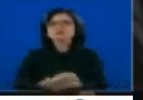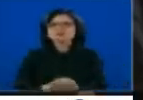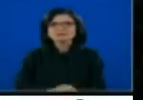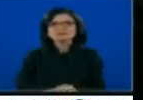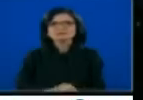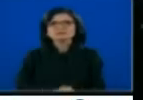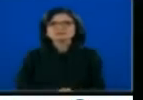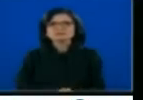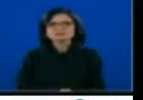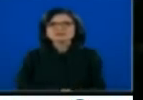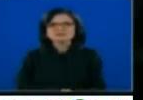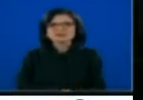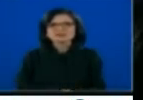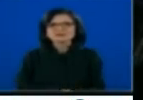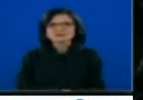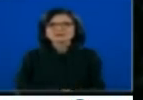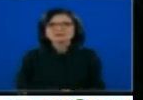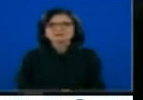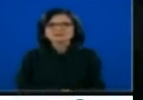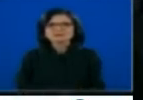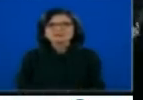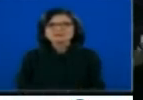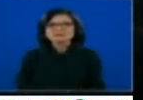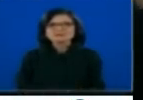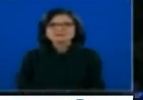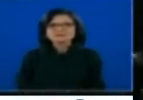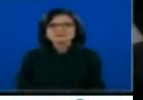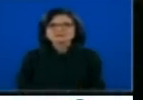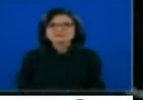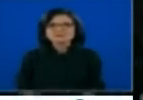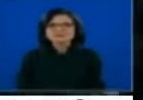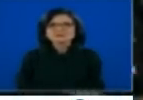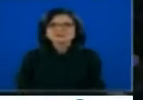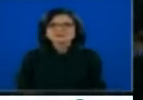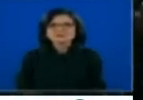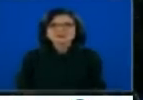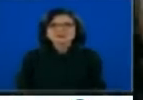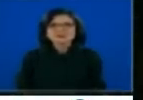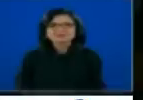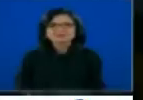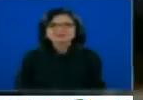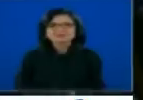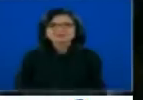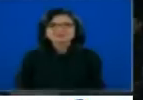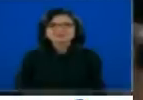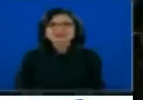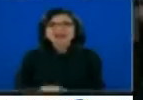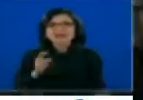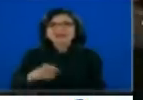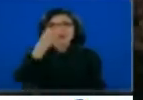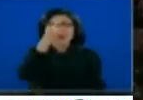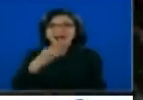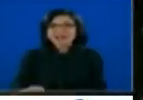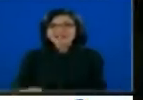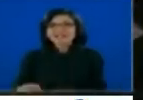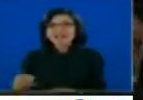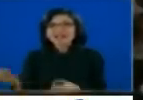kasih mohon tenang mohon tenang bapak dan ibu sekalian inilah akhir dari